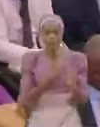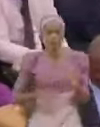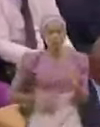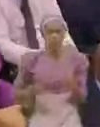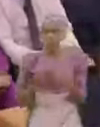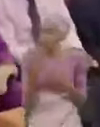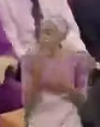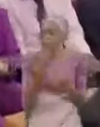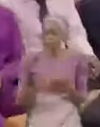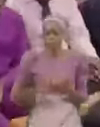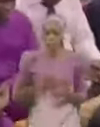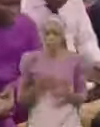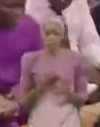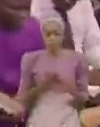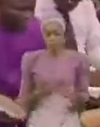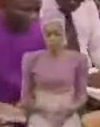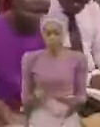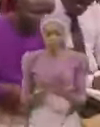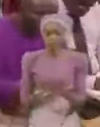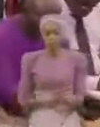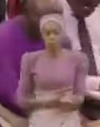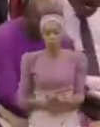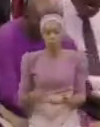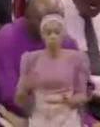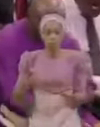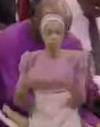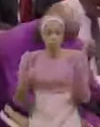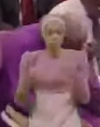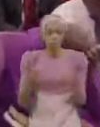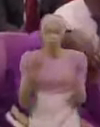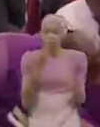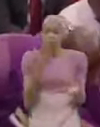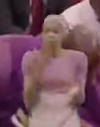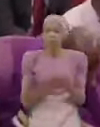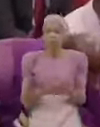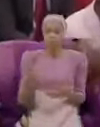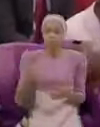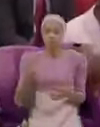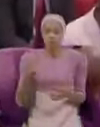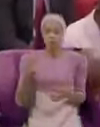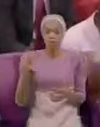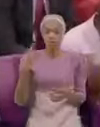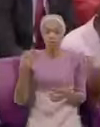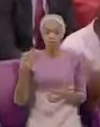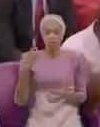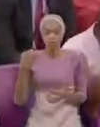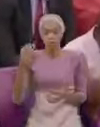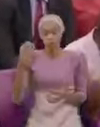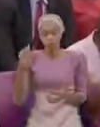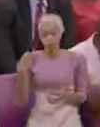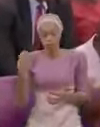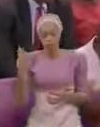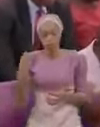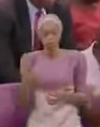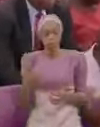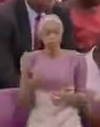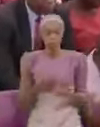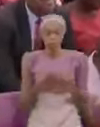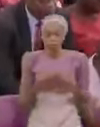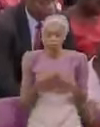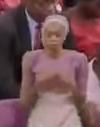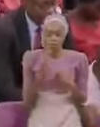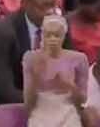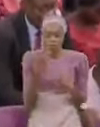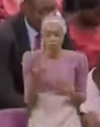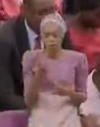prière seur nous a parlé ce matin la parabole du bon Samaritain nous avons vu la plat des questions et